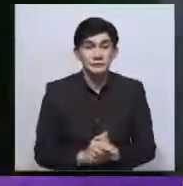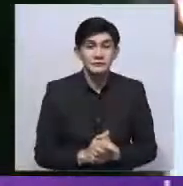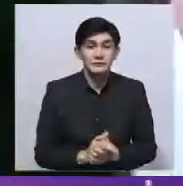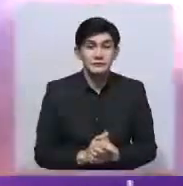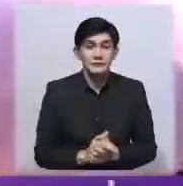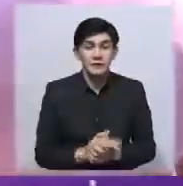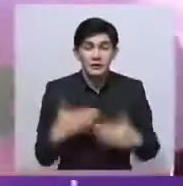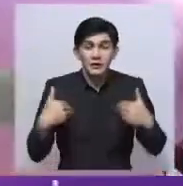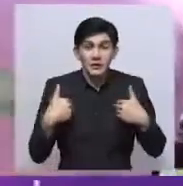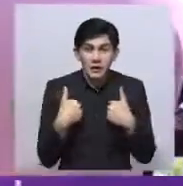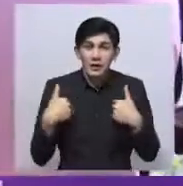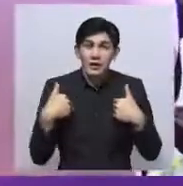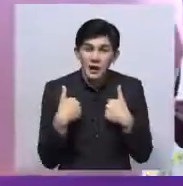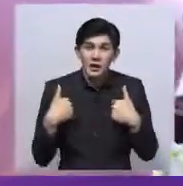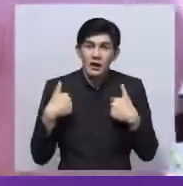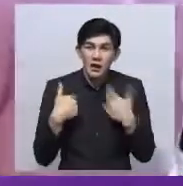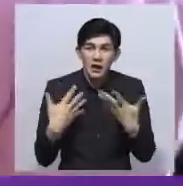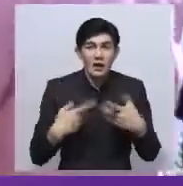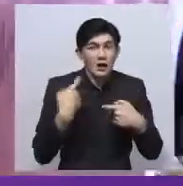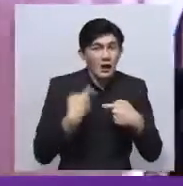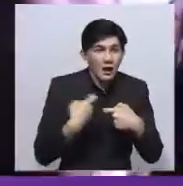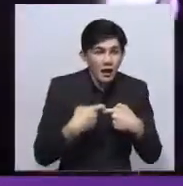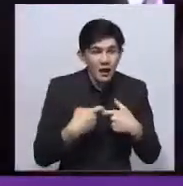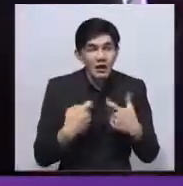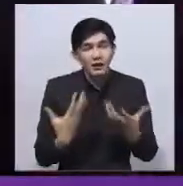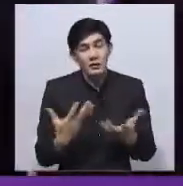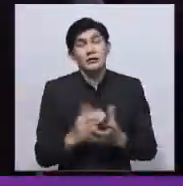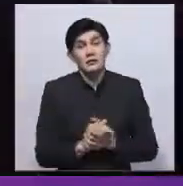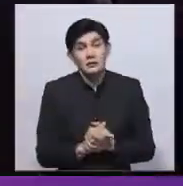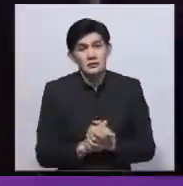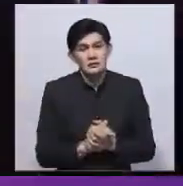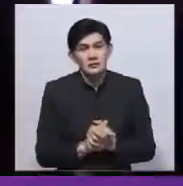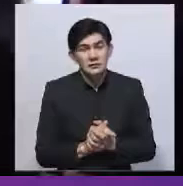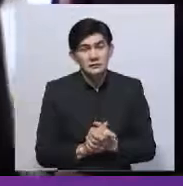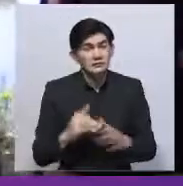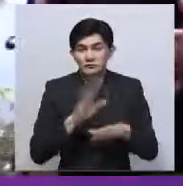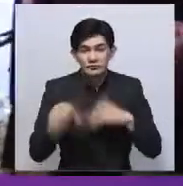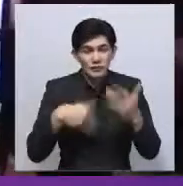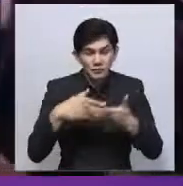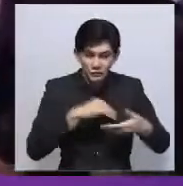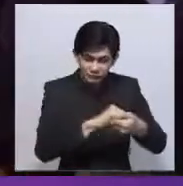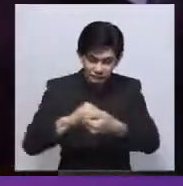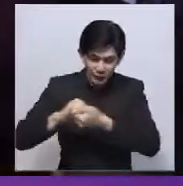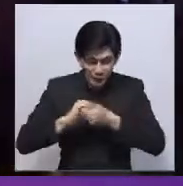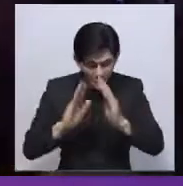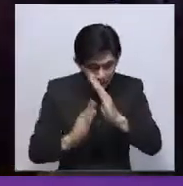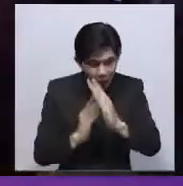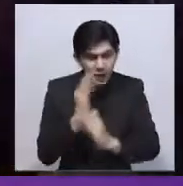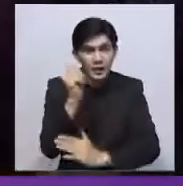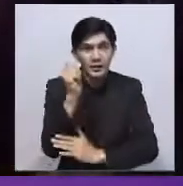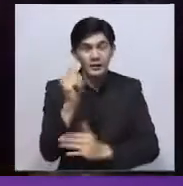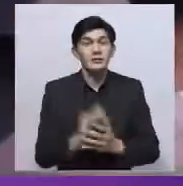เหนื่อยเท่าไรยากเท่าไรจับมือกันไว้ไปด้วย